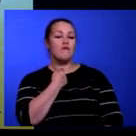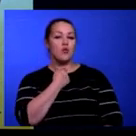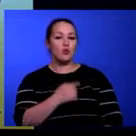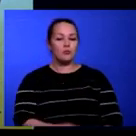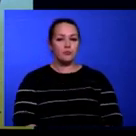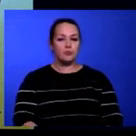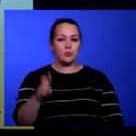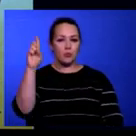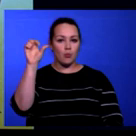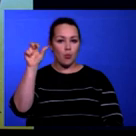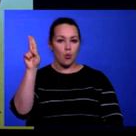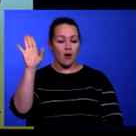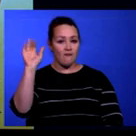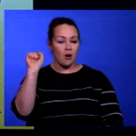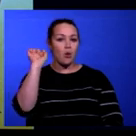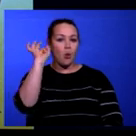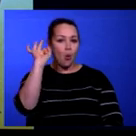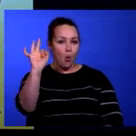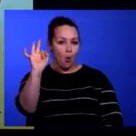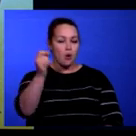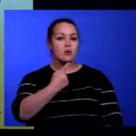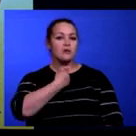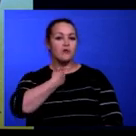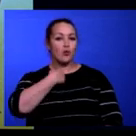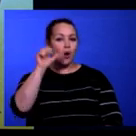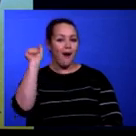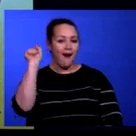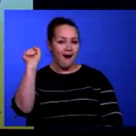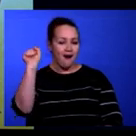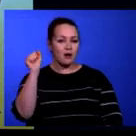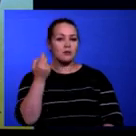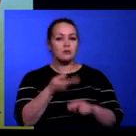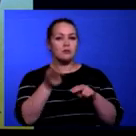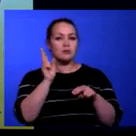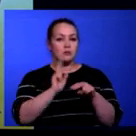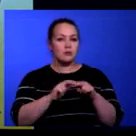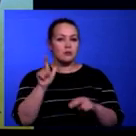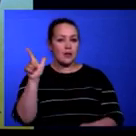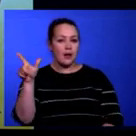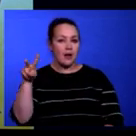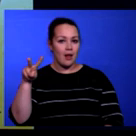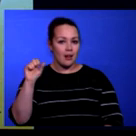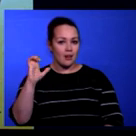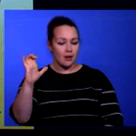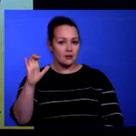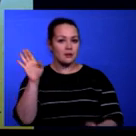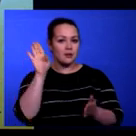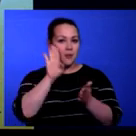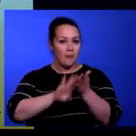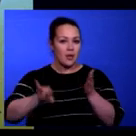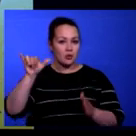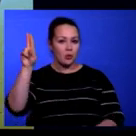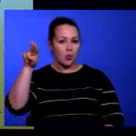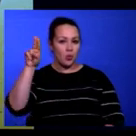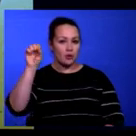буква u обозначает звук а гласный безударный звук